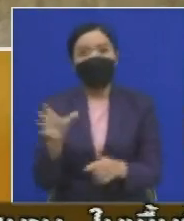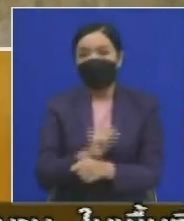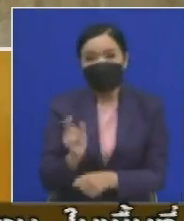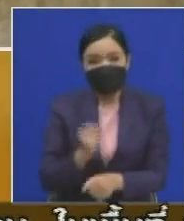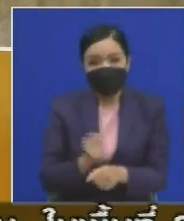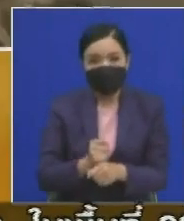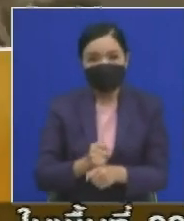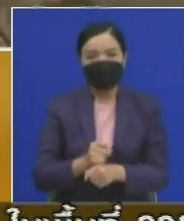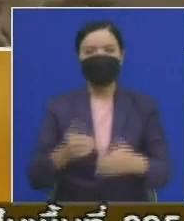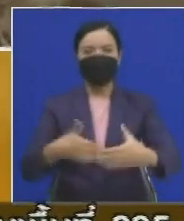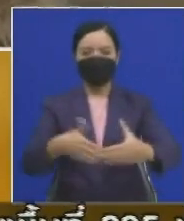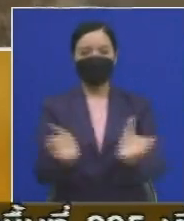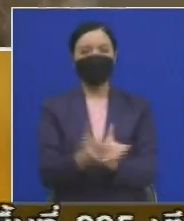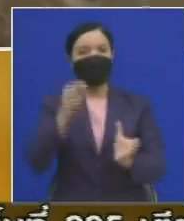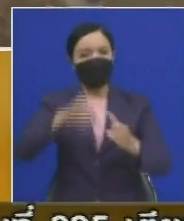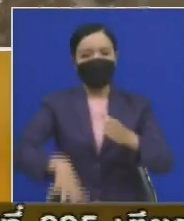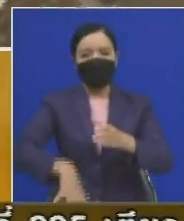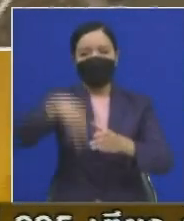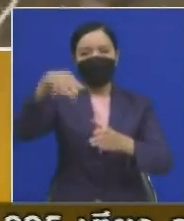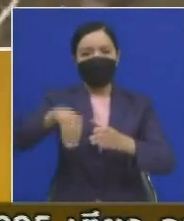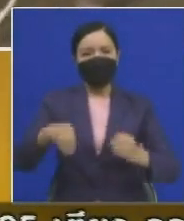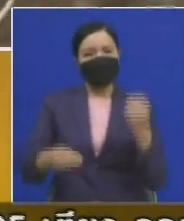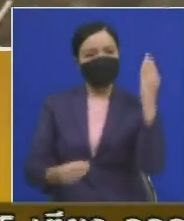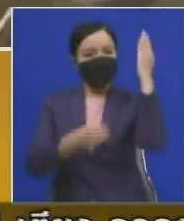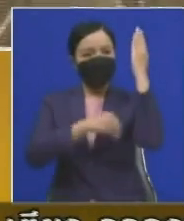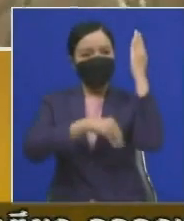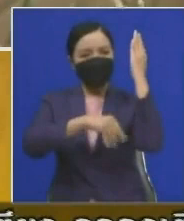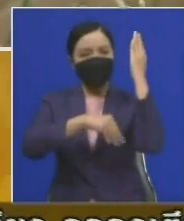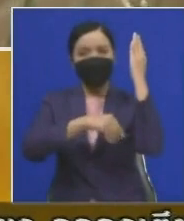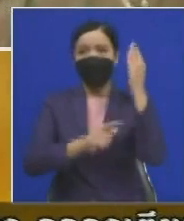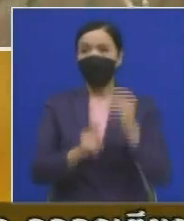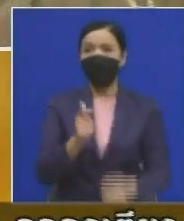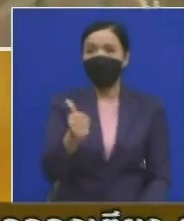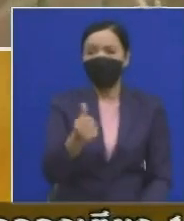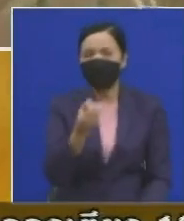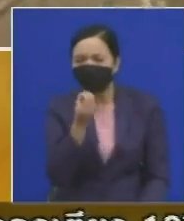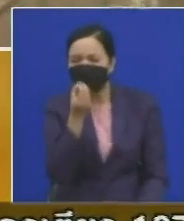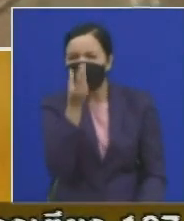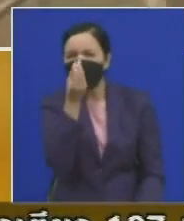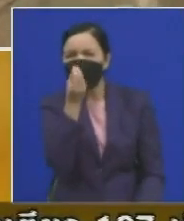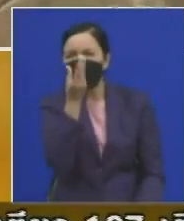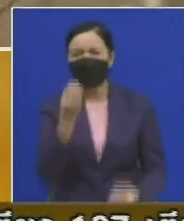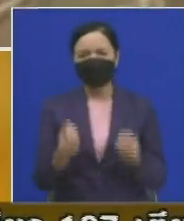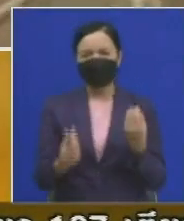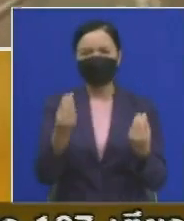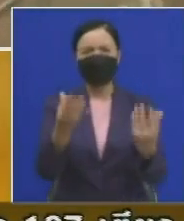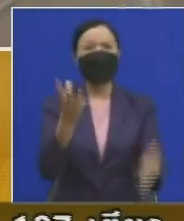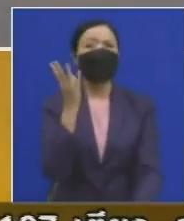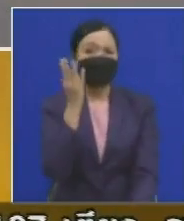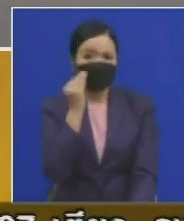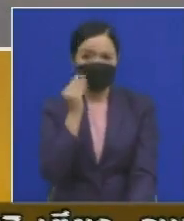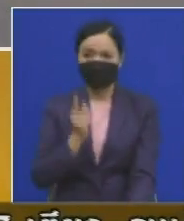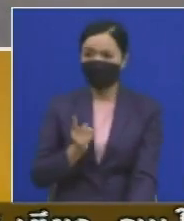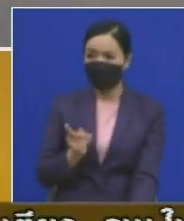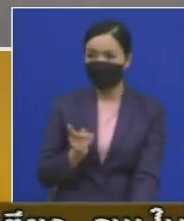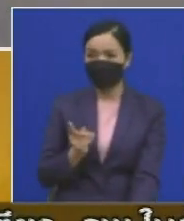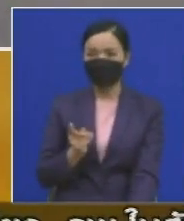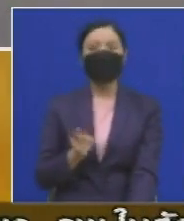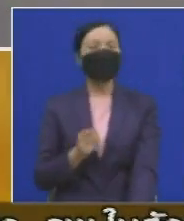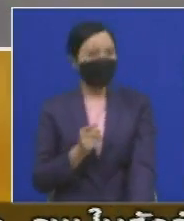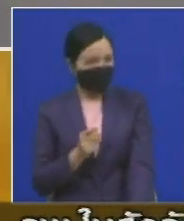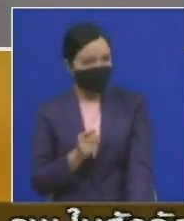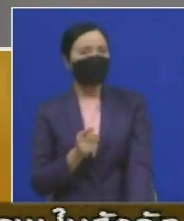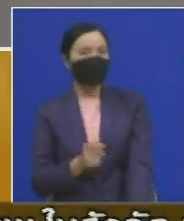สูบมารดน้ตนไม้แ้ multitude ofแล้เมี้เหนมดอกไม้ด้พี่นบนี้มานก่ักน Bunโอ้โฮ!